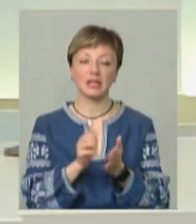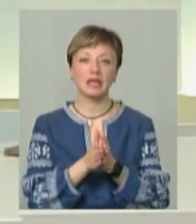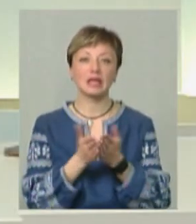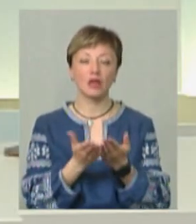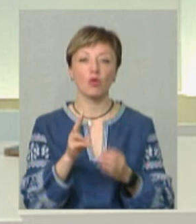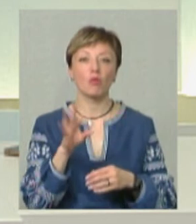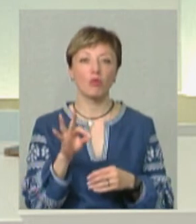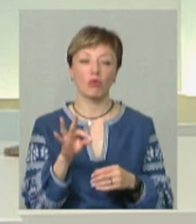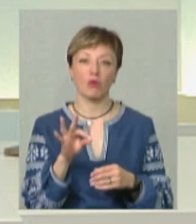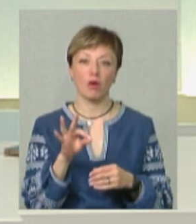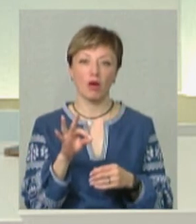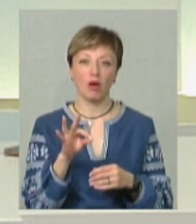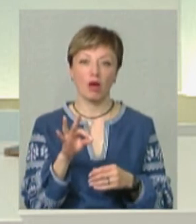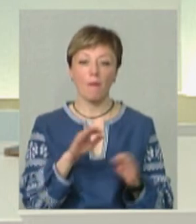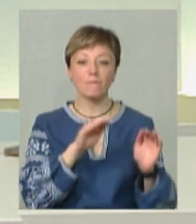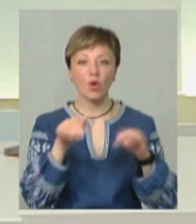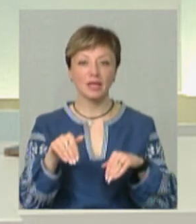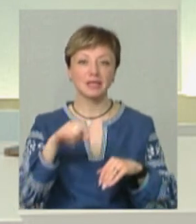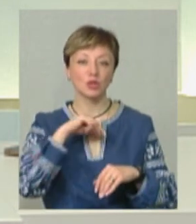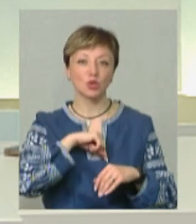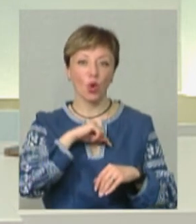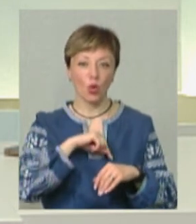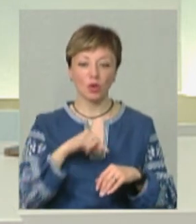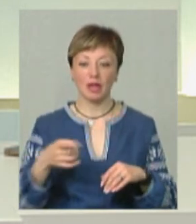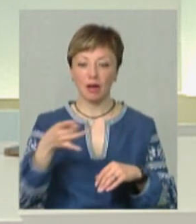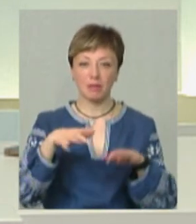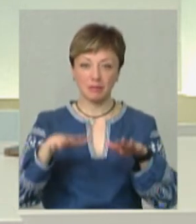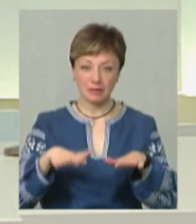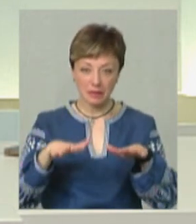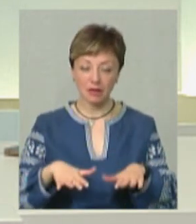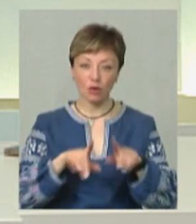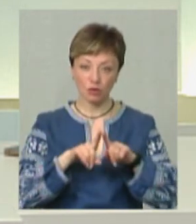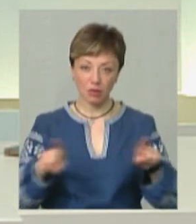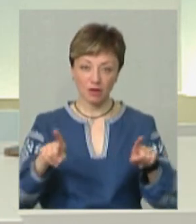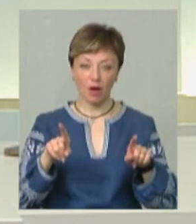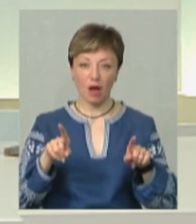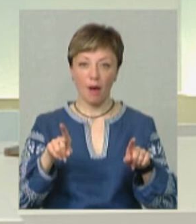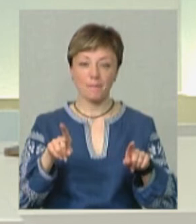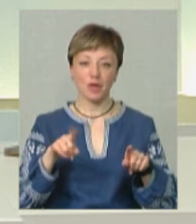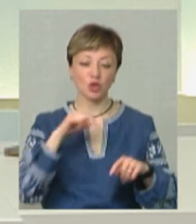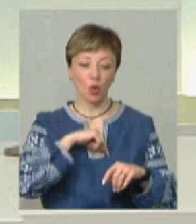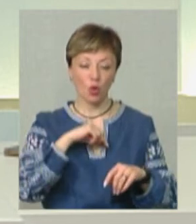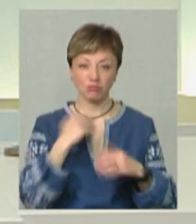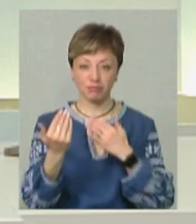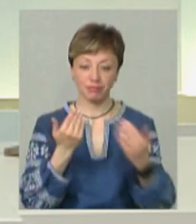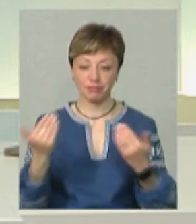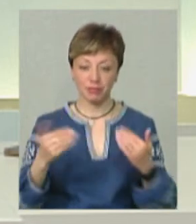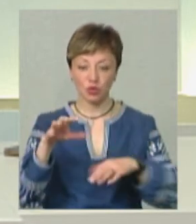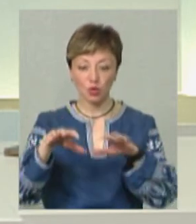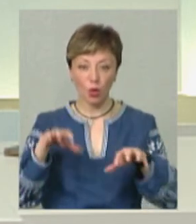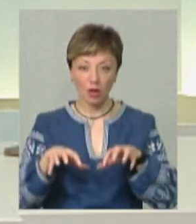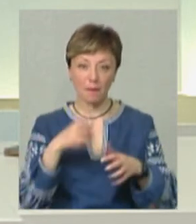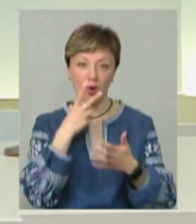по саме подільській сорочці, тобто регіонально-локальні особливості подільської сорочки по кожній локальній зоні,